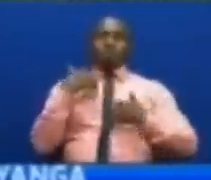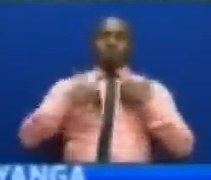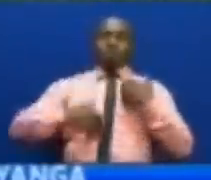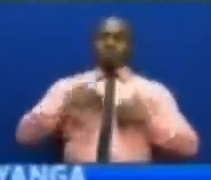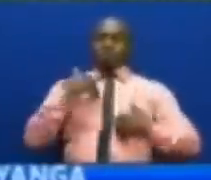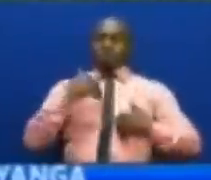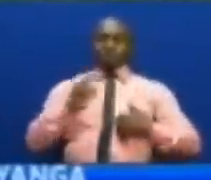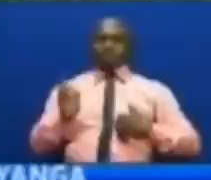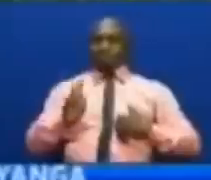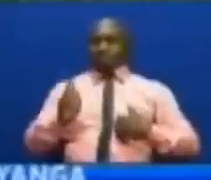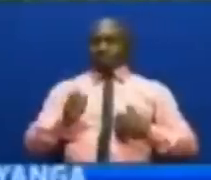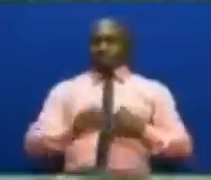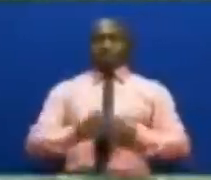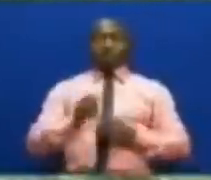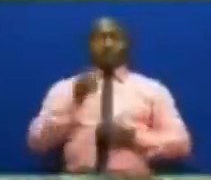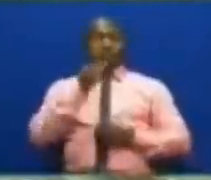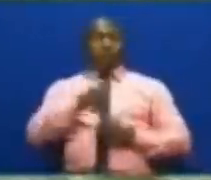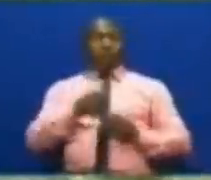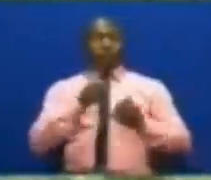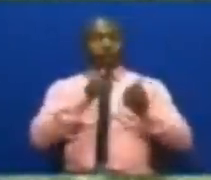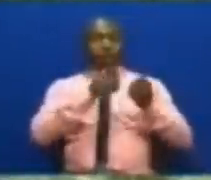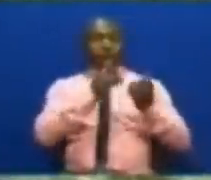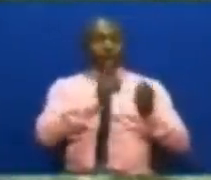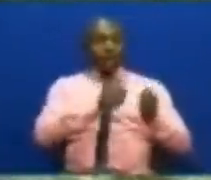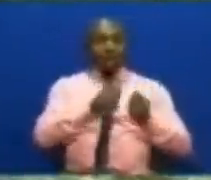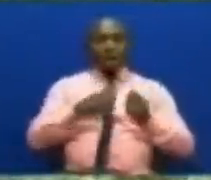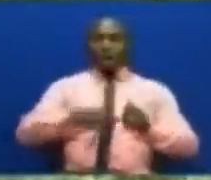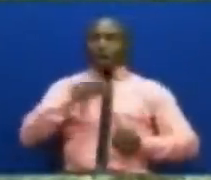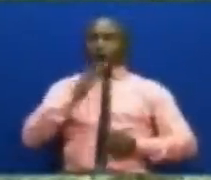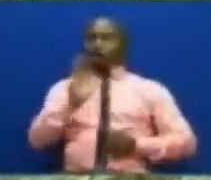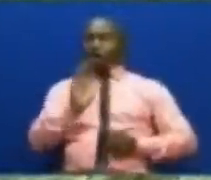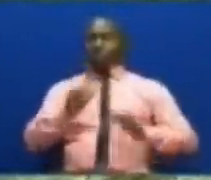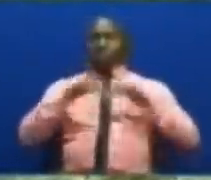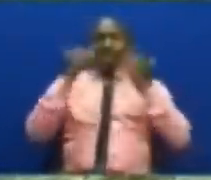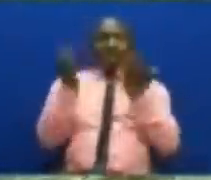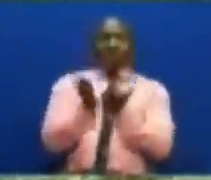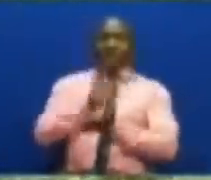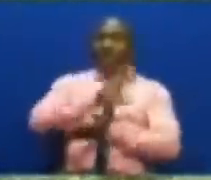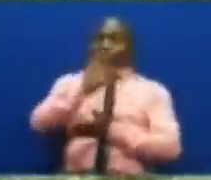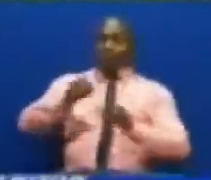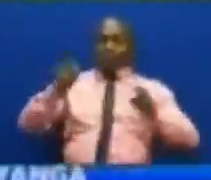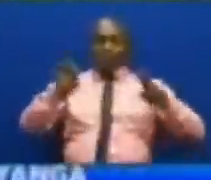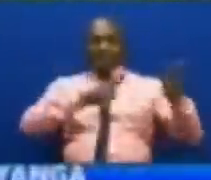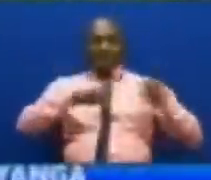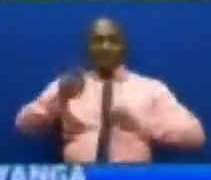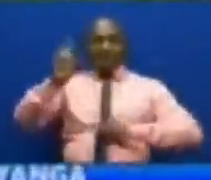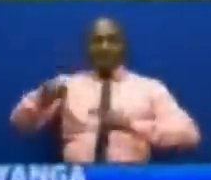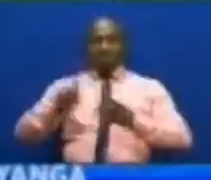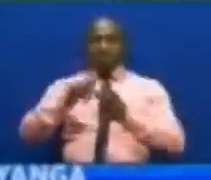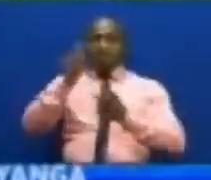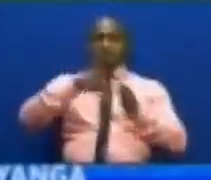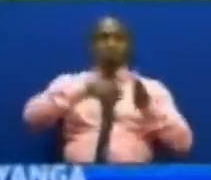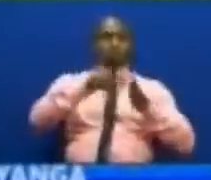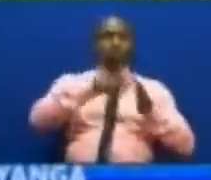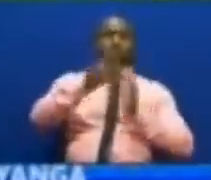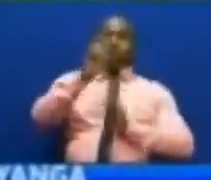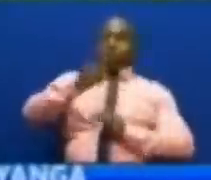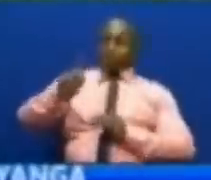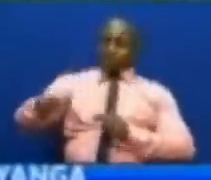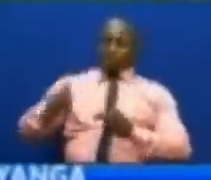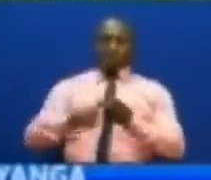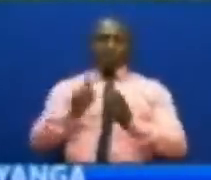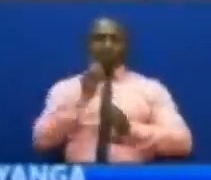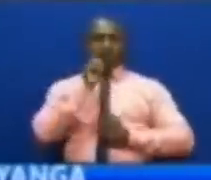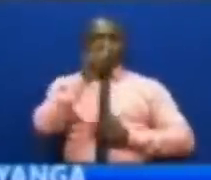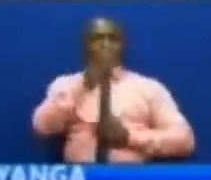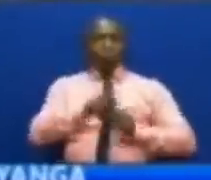wasiwe na hofu juu ya hili. Vyama vyote vina mikataba, vyama vyote vina wanunuzi, na vyama vyote vimepata huduma zote za msingi, na kila mkulima mmoja mmoja